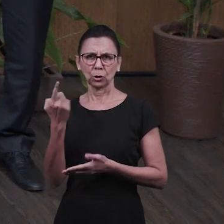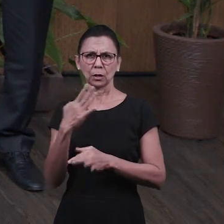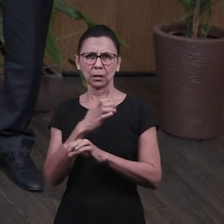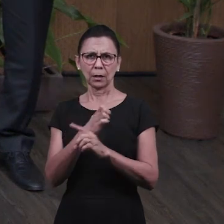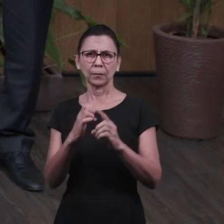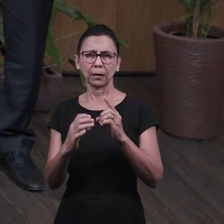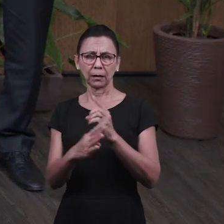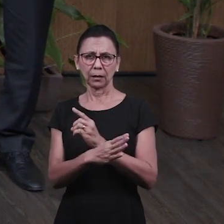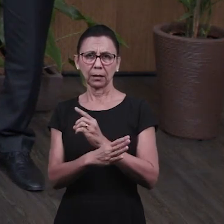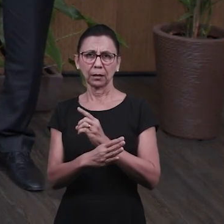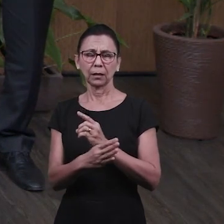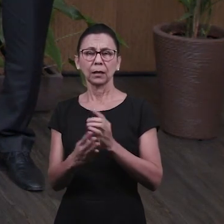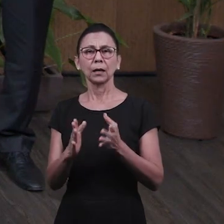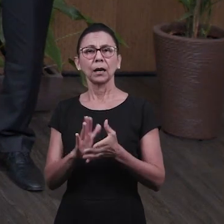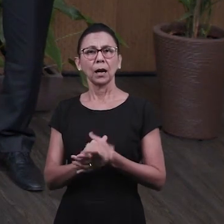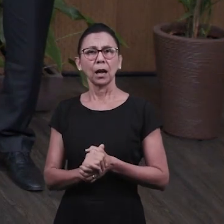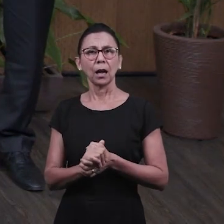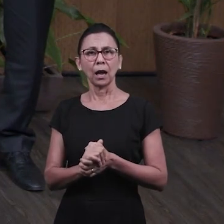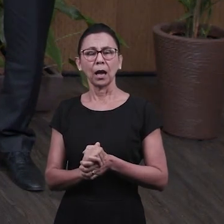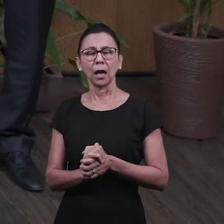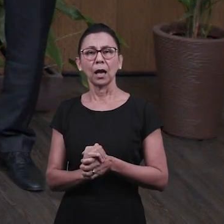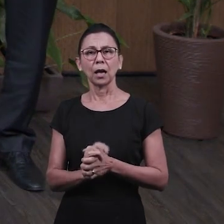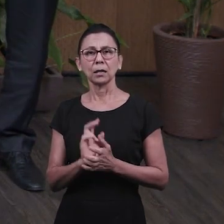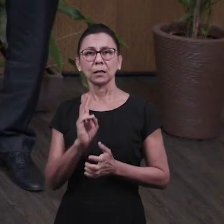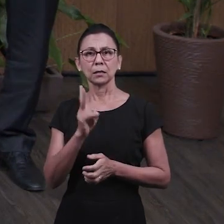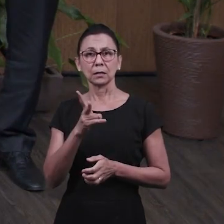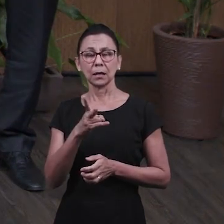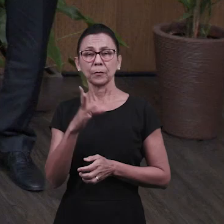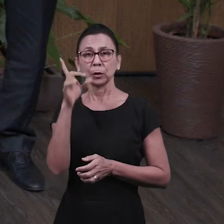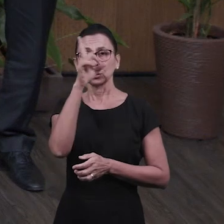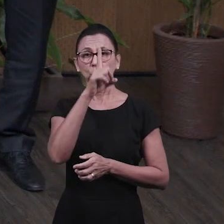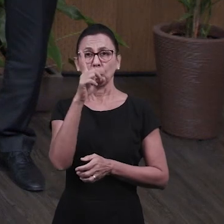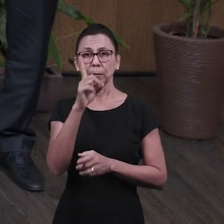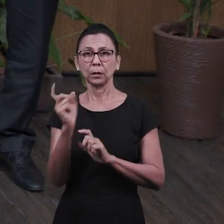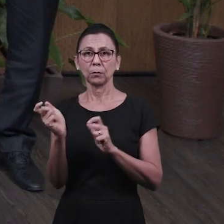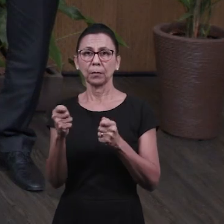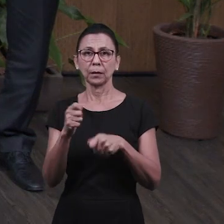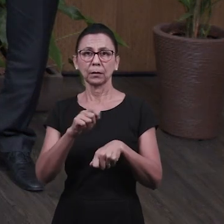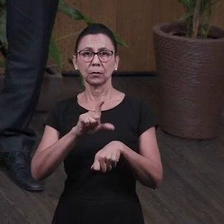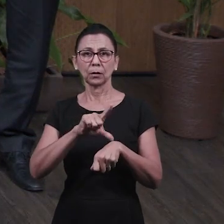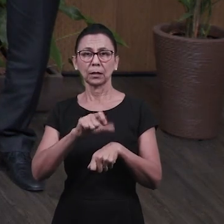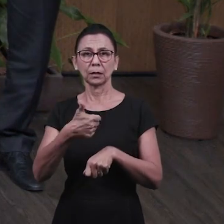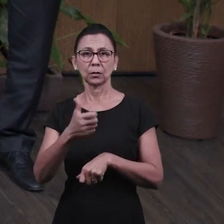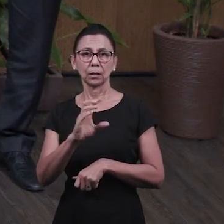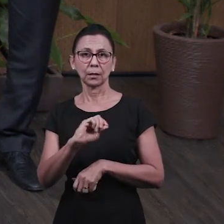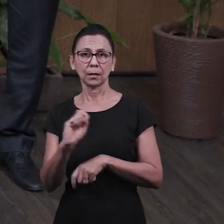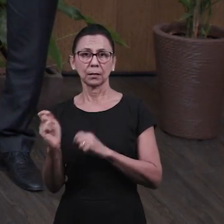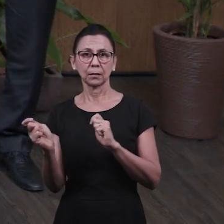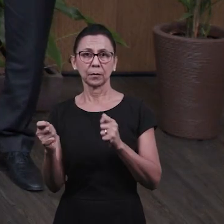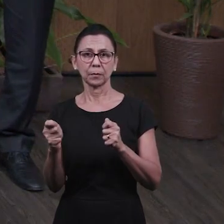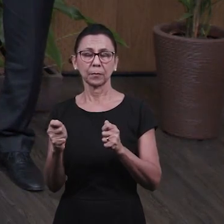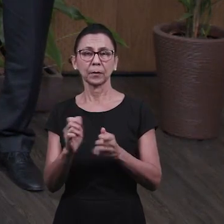Maranatha. Notre école biblique dominicale est transmise tous les dimanches